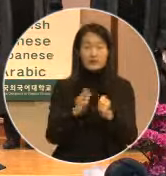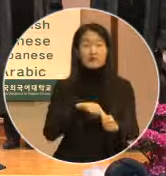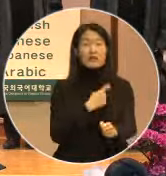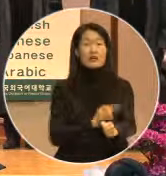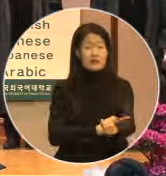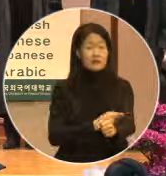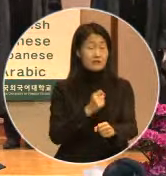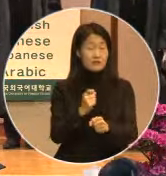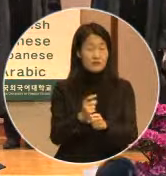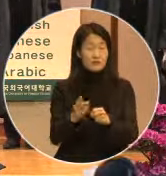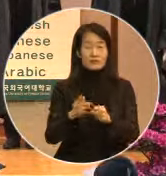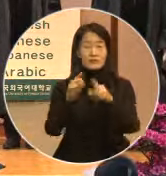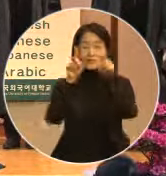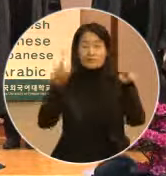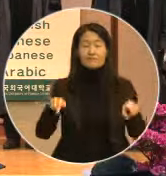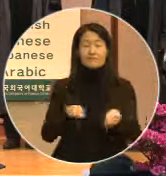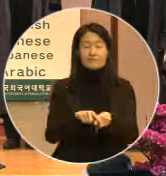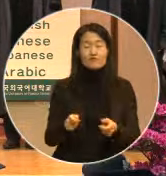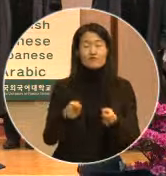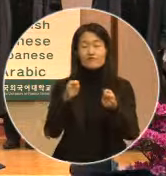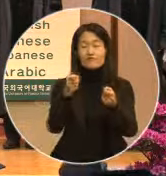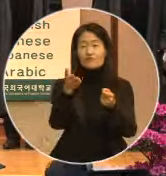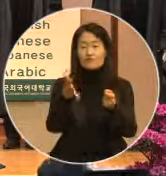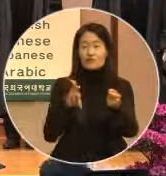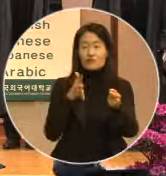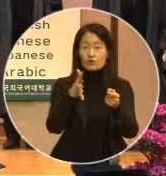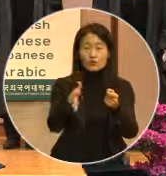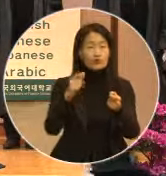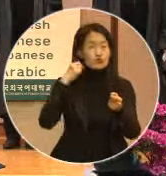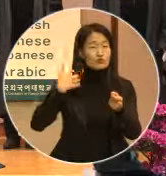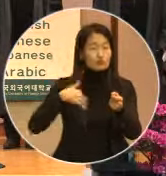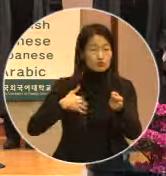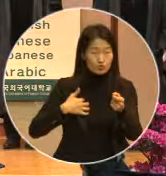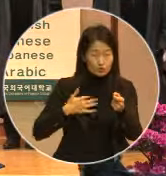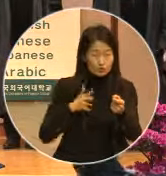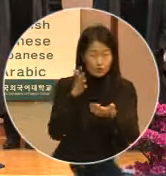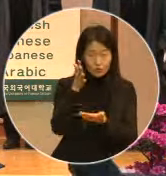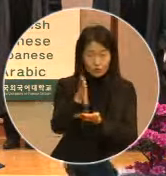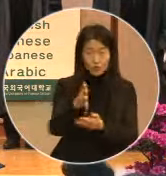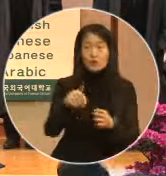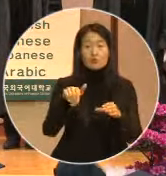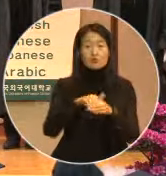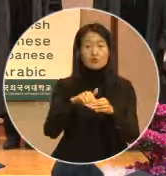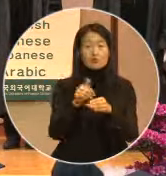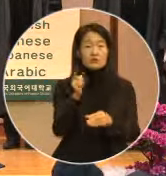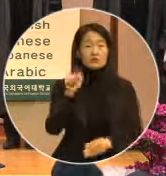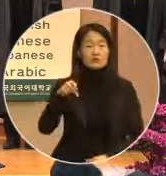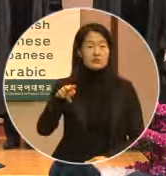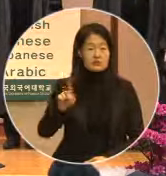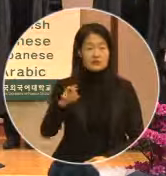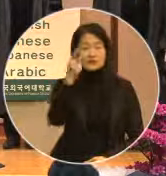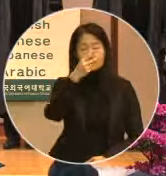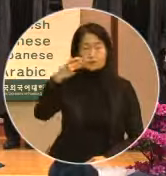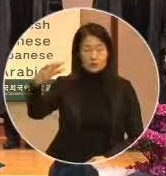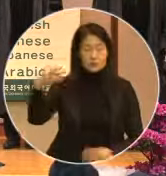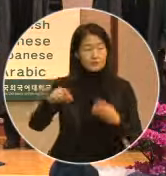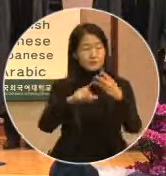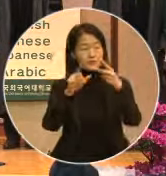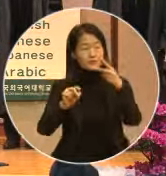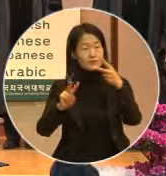자격을 갖추었으므로 이 증서를 수여한 전공 중국어학부 중국어 전공 문학사 2013년